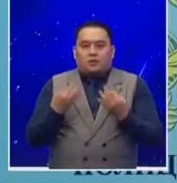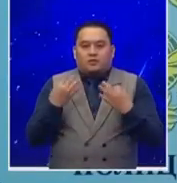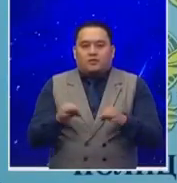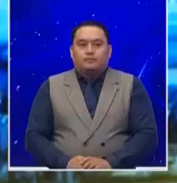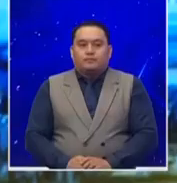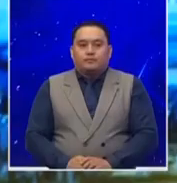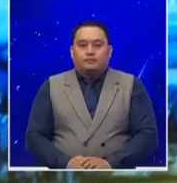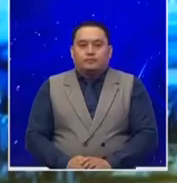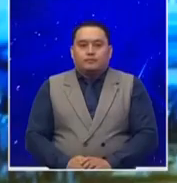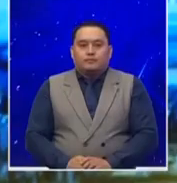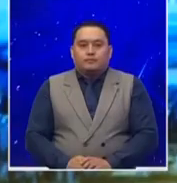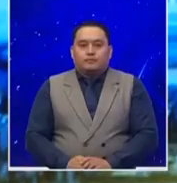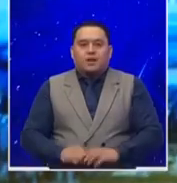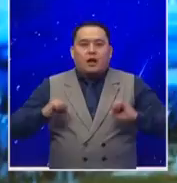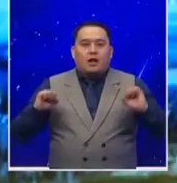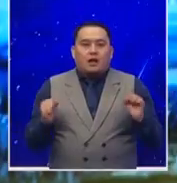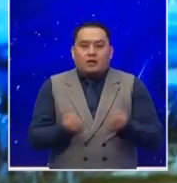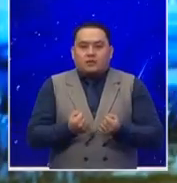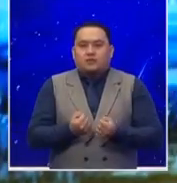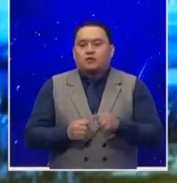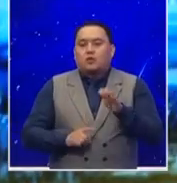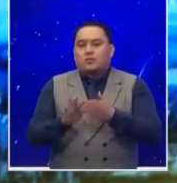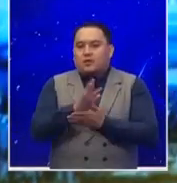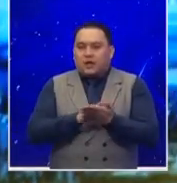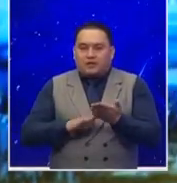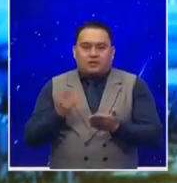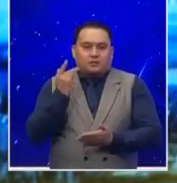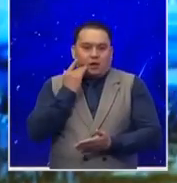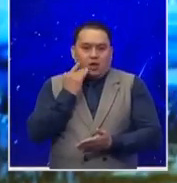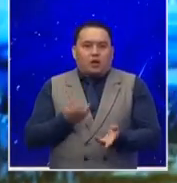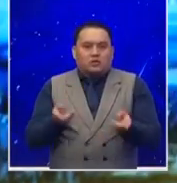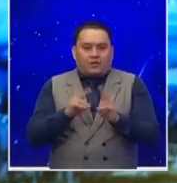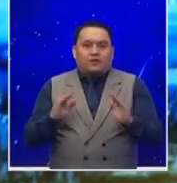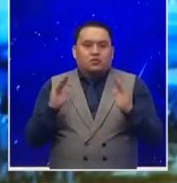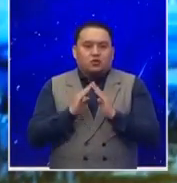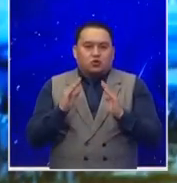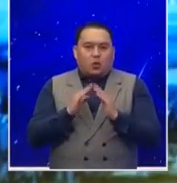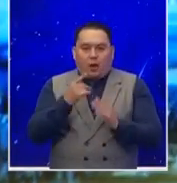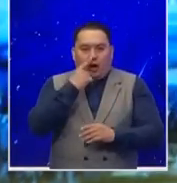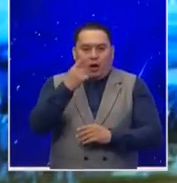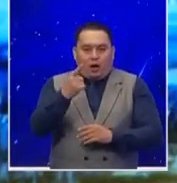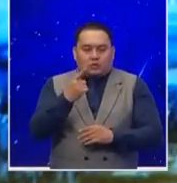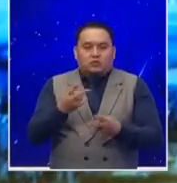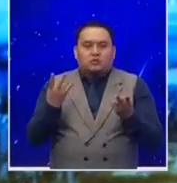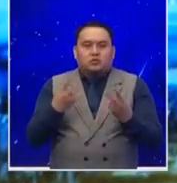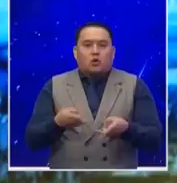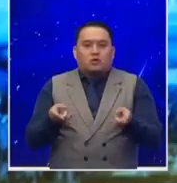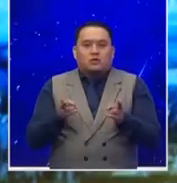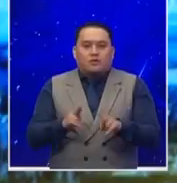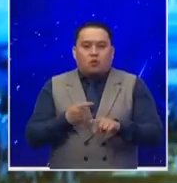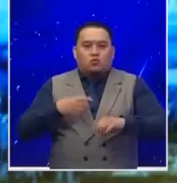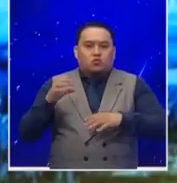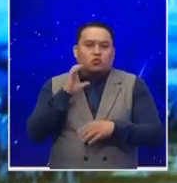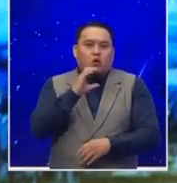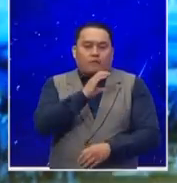босатылды. Қытымыр қыз қаһарына мінді. Алыс жолға шықпаңыздар. Ел аумағының басым бөлігінде әлі де солтүстік